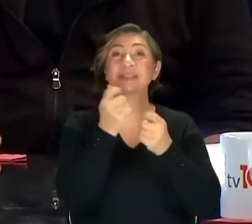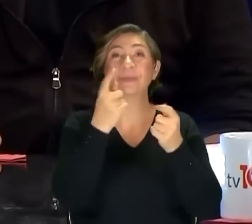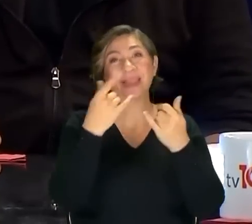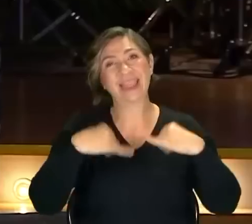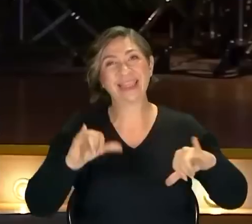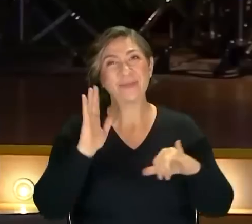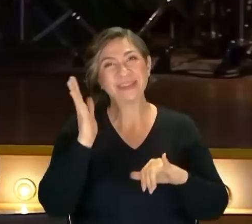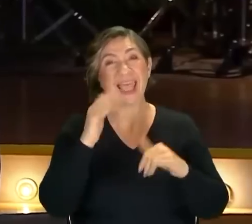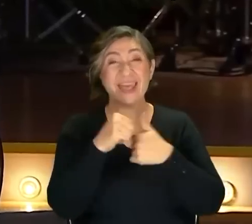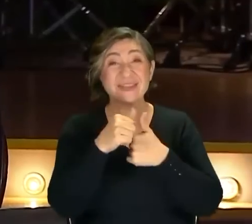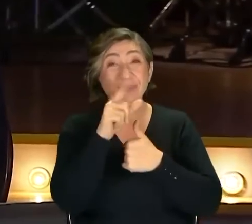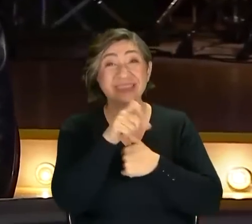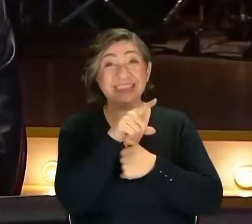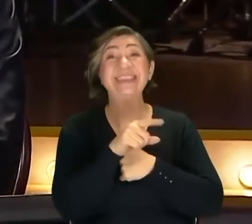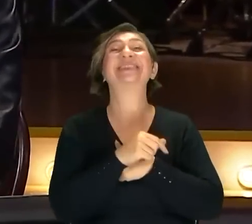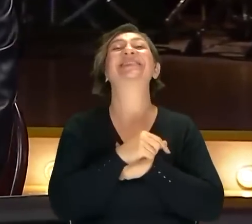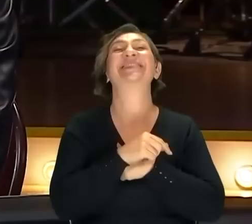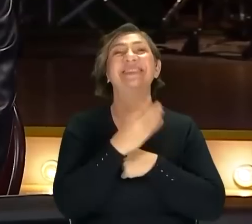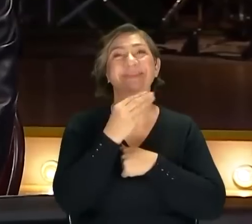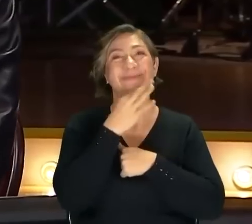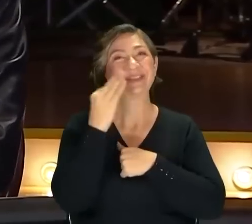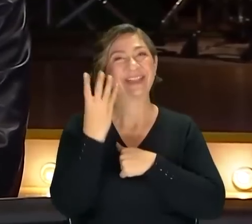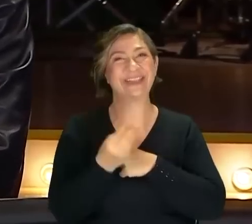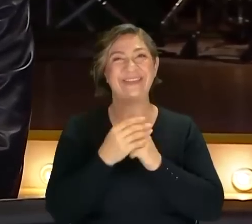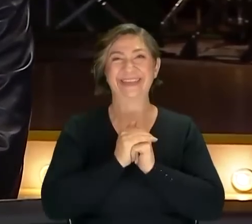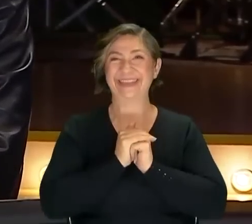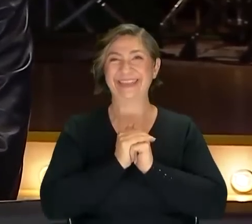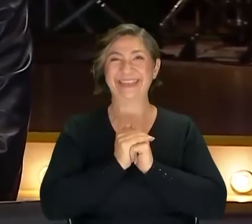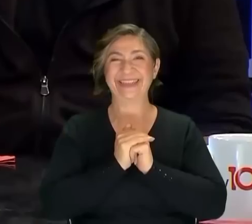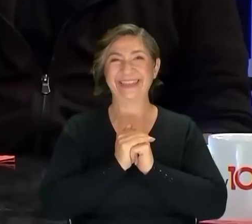mi gitsek beraber? Evli misiniz? Çok mutlu oldum.